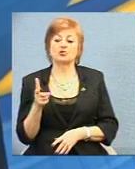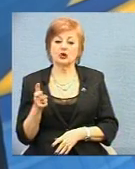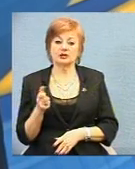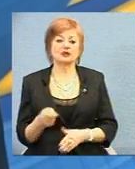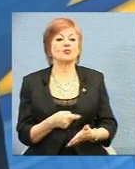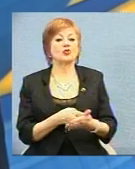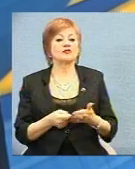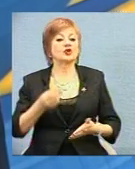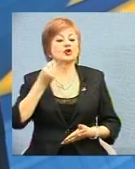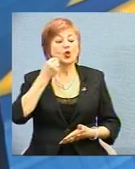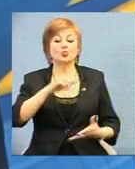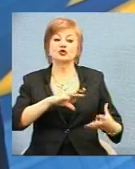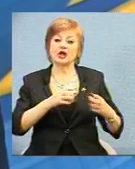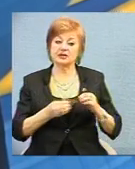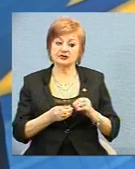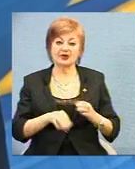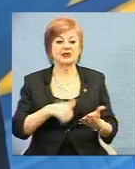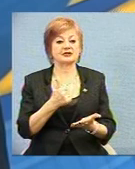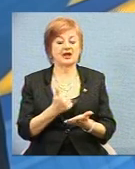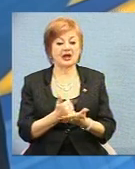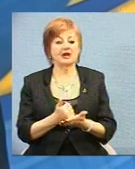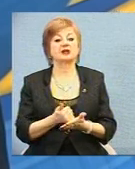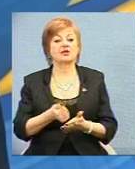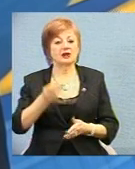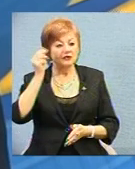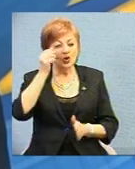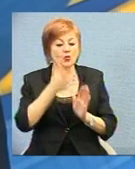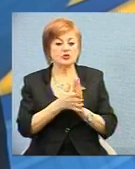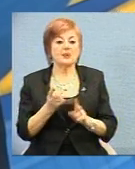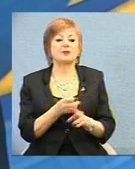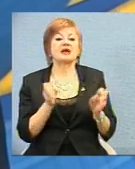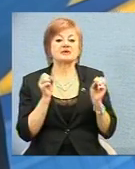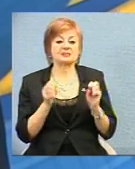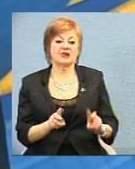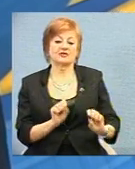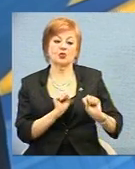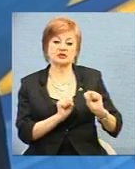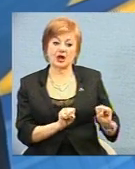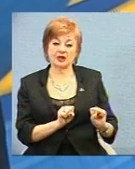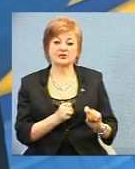Відзначили кращі результати, а головне – засвоїли базові принципи безпечного та ефективного захисту.